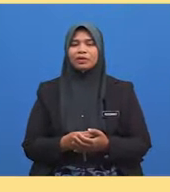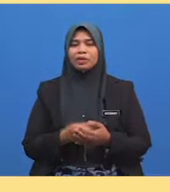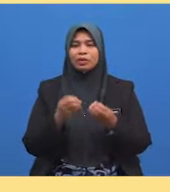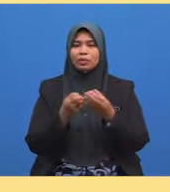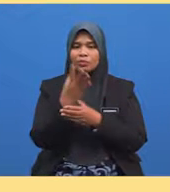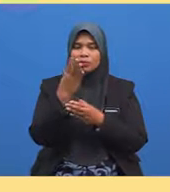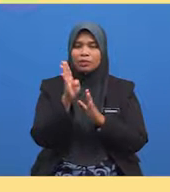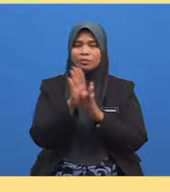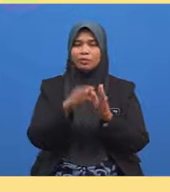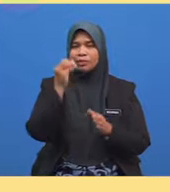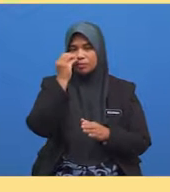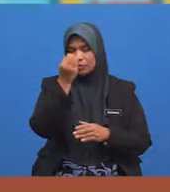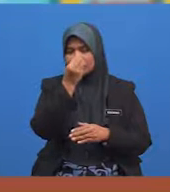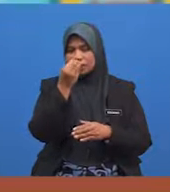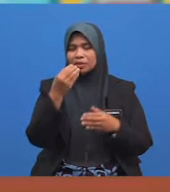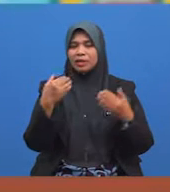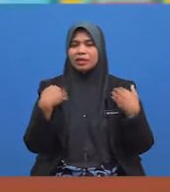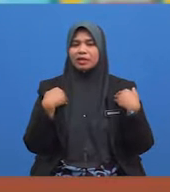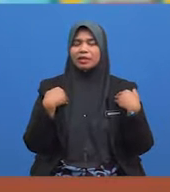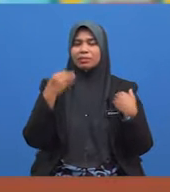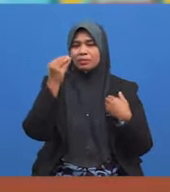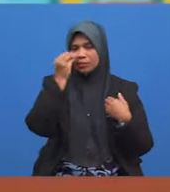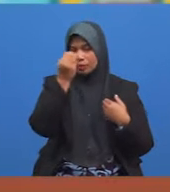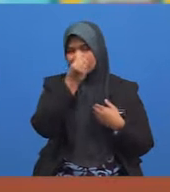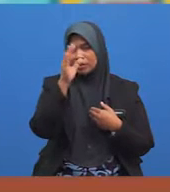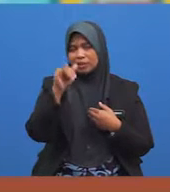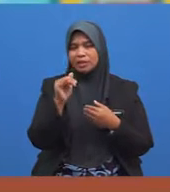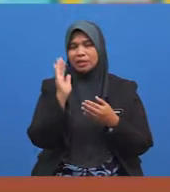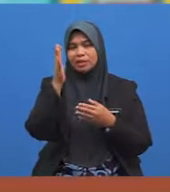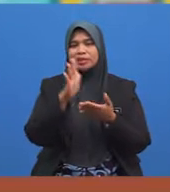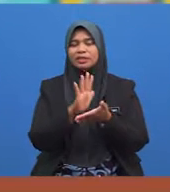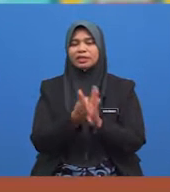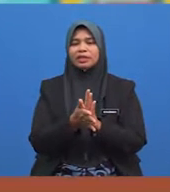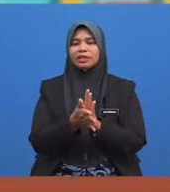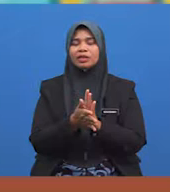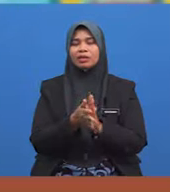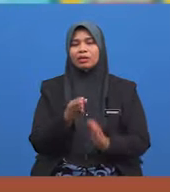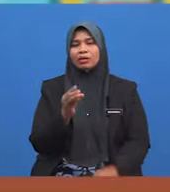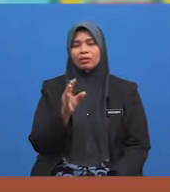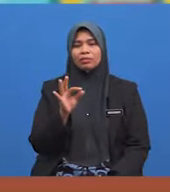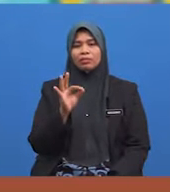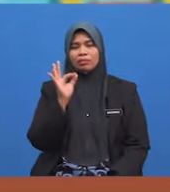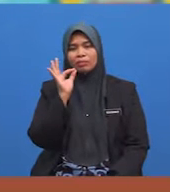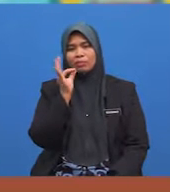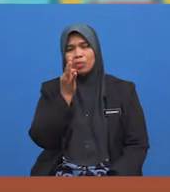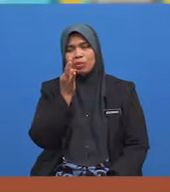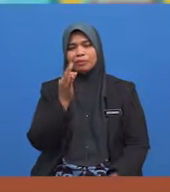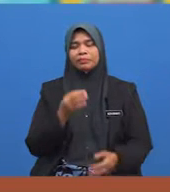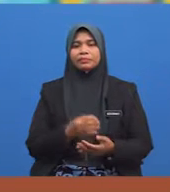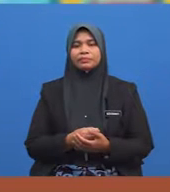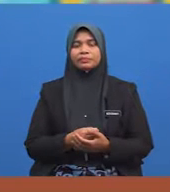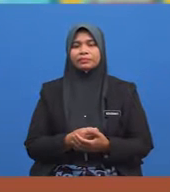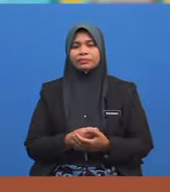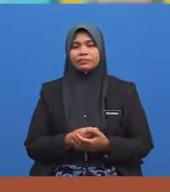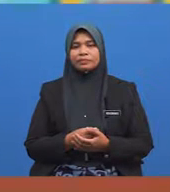kita teruskan dengan tumbuhan berbunga. Tumbuhan berbunga menghasilkan bunga yang akan dijadikan buah